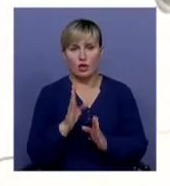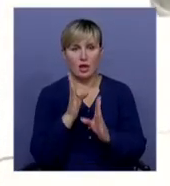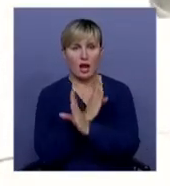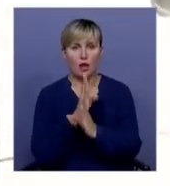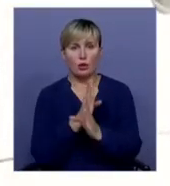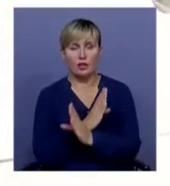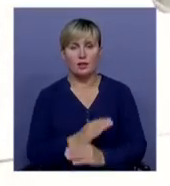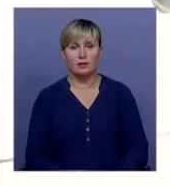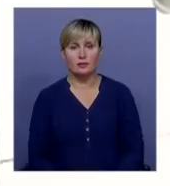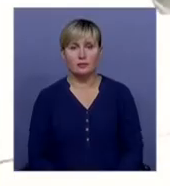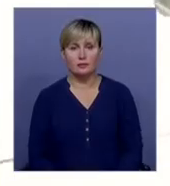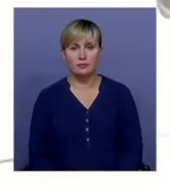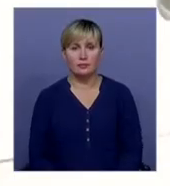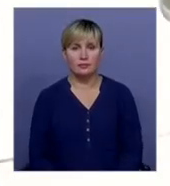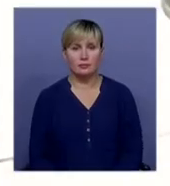экологии.